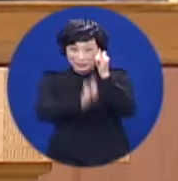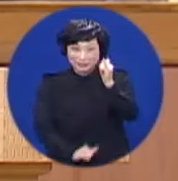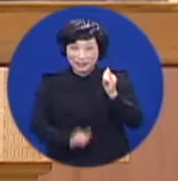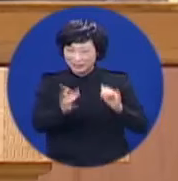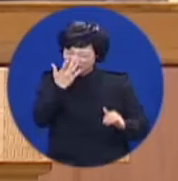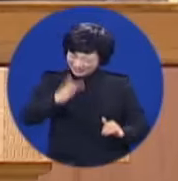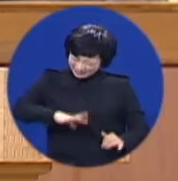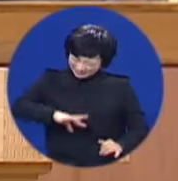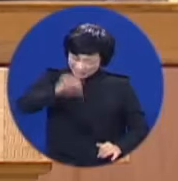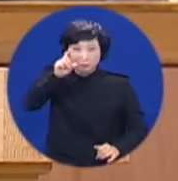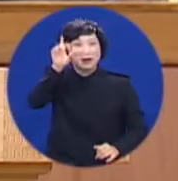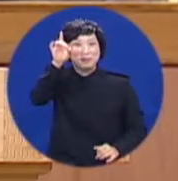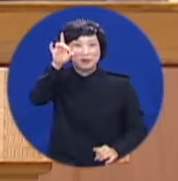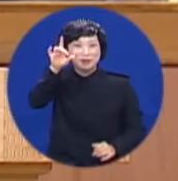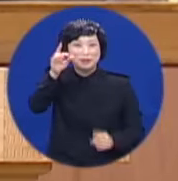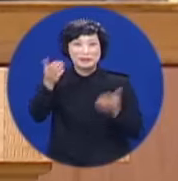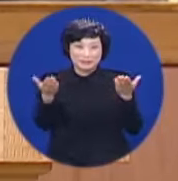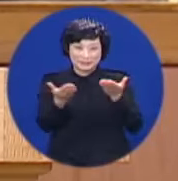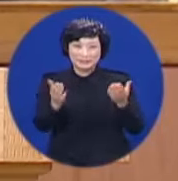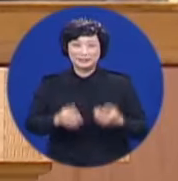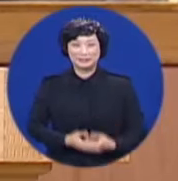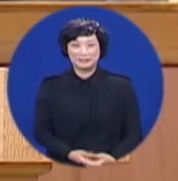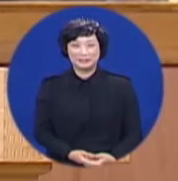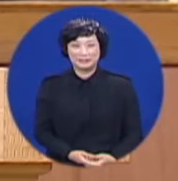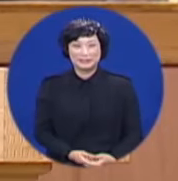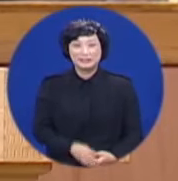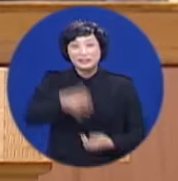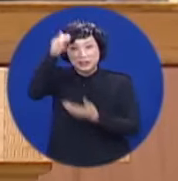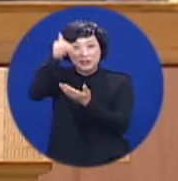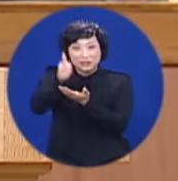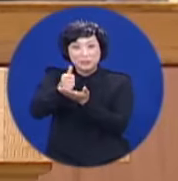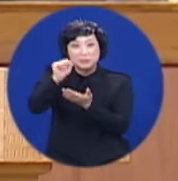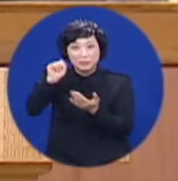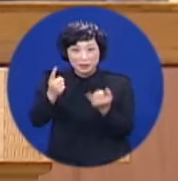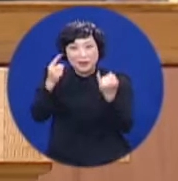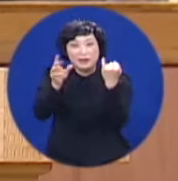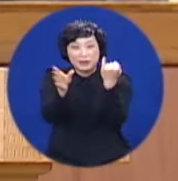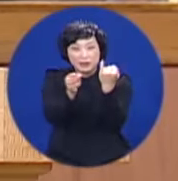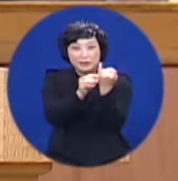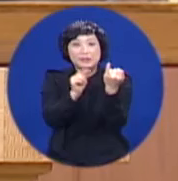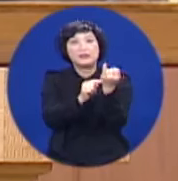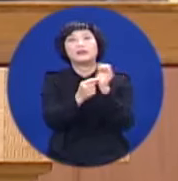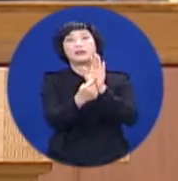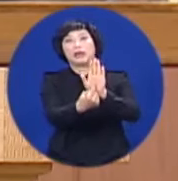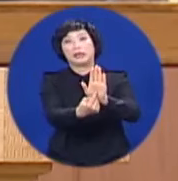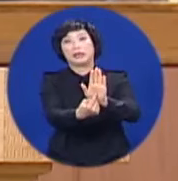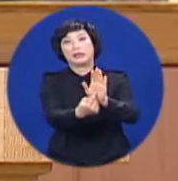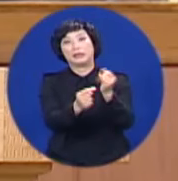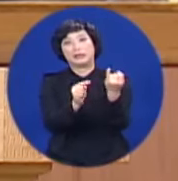한 번 있는 사건. 성령으로 잉태된 것이 나타났더니.